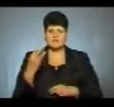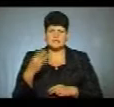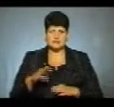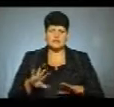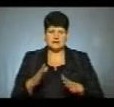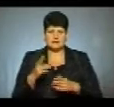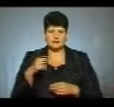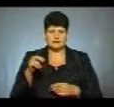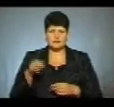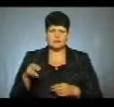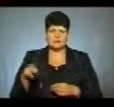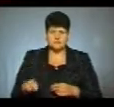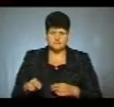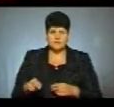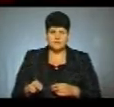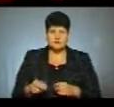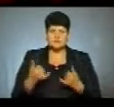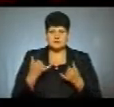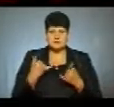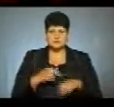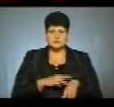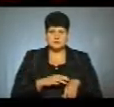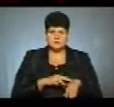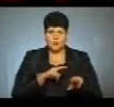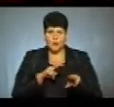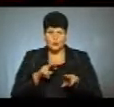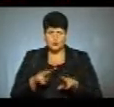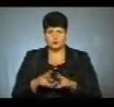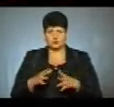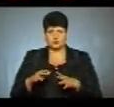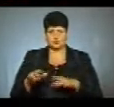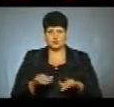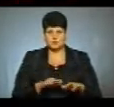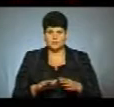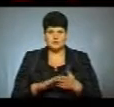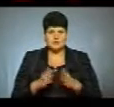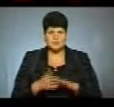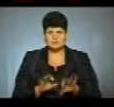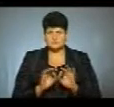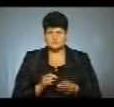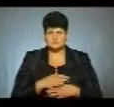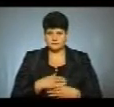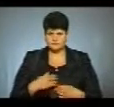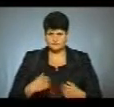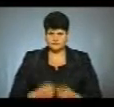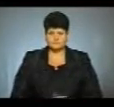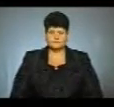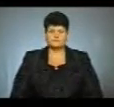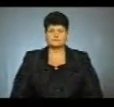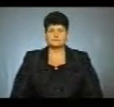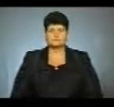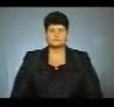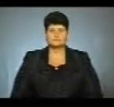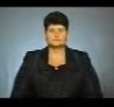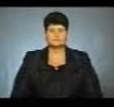сталася дорожньо-транспортна пригода. Наразі правоохоронці контролюють рух, ситуації не коментують.